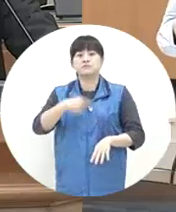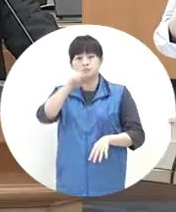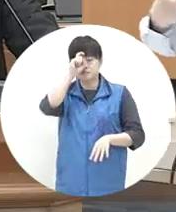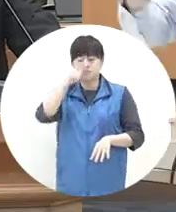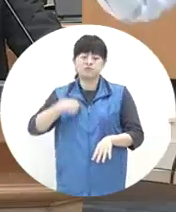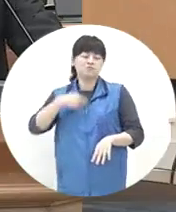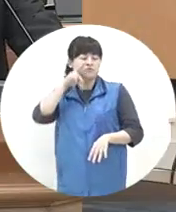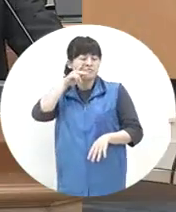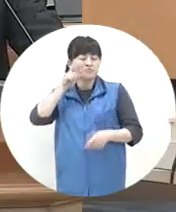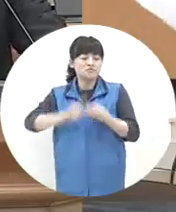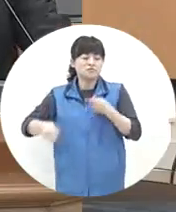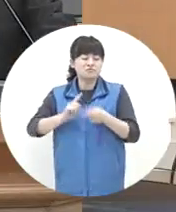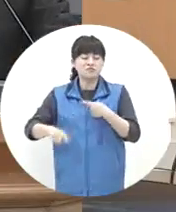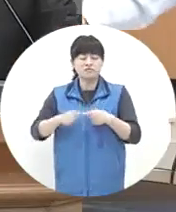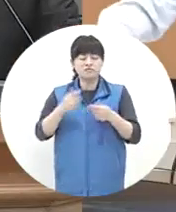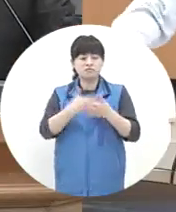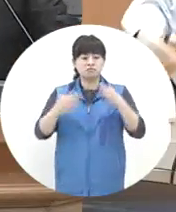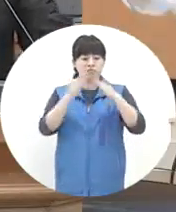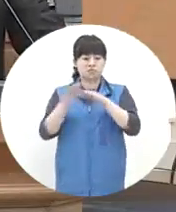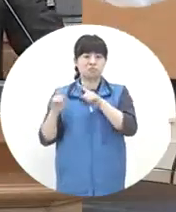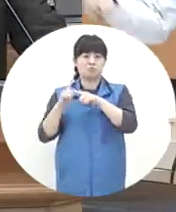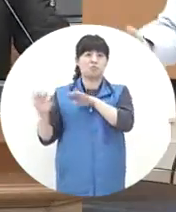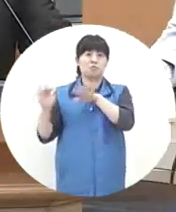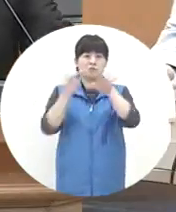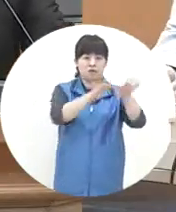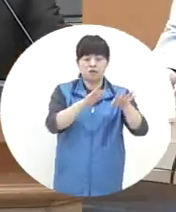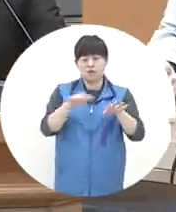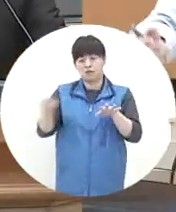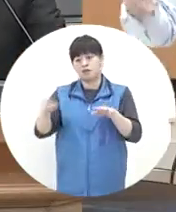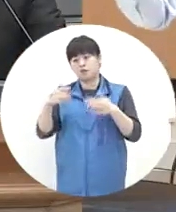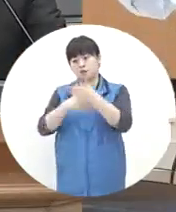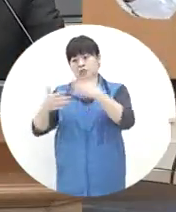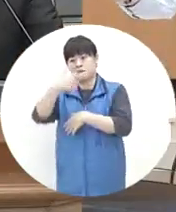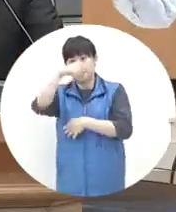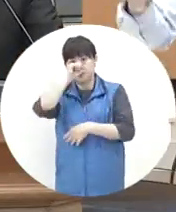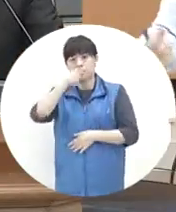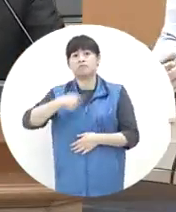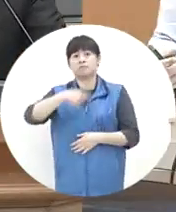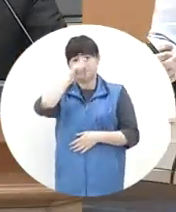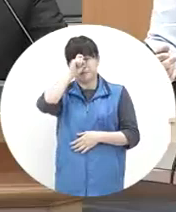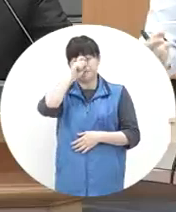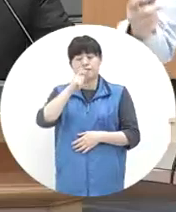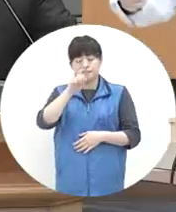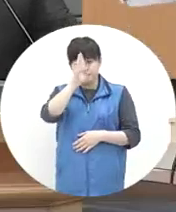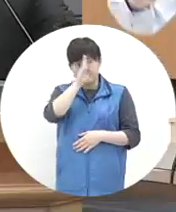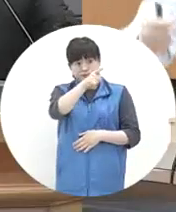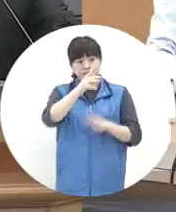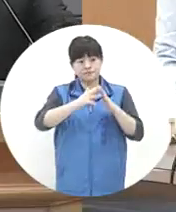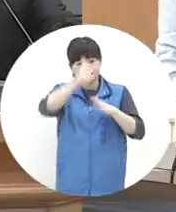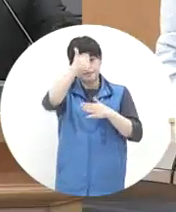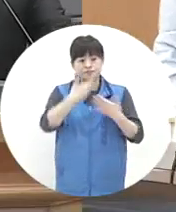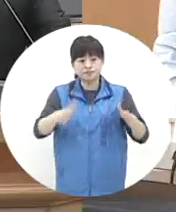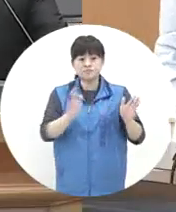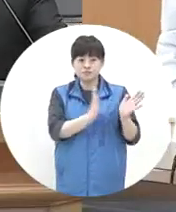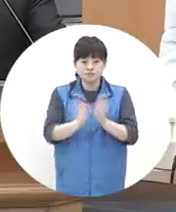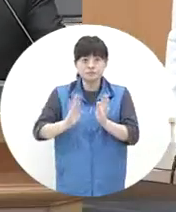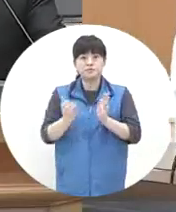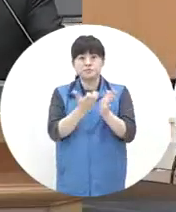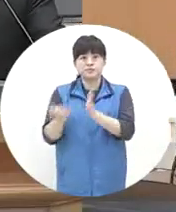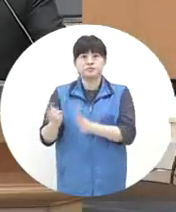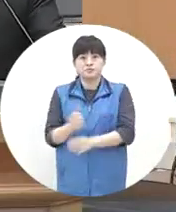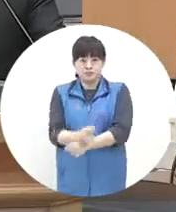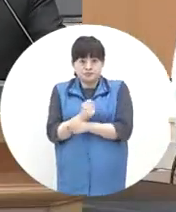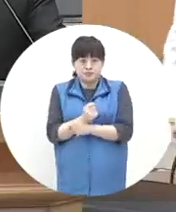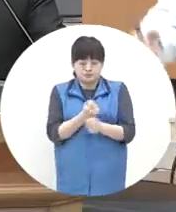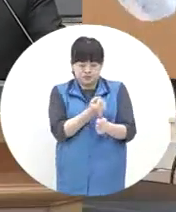了啦齁、哦。啊，美术馆人潮很多啊，这边交通也很好齁、哦。啊，请市长这边齁、哦、啊， 我们要做好 准备，要留意啦，要